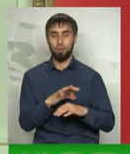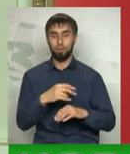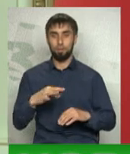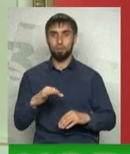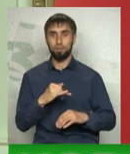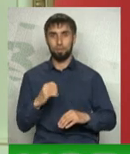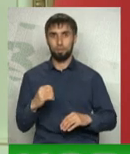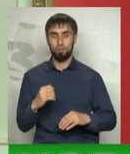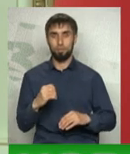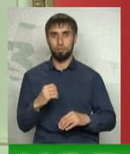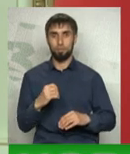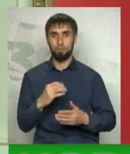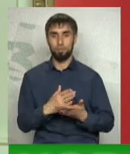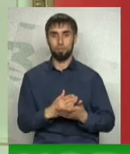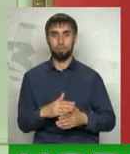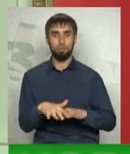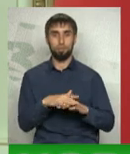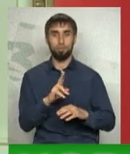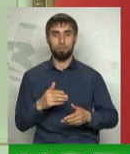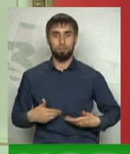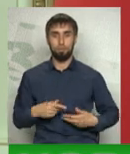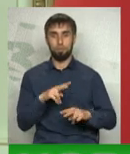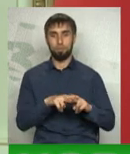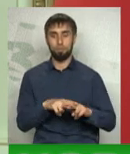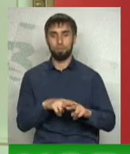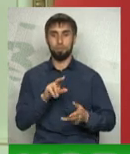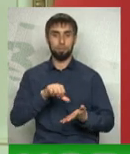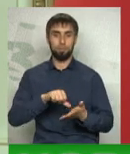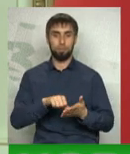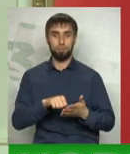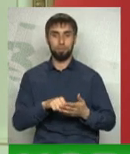уже заведомо население, кто живет там, они участники охраны границы.